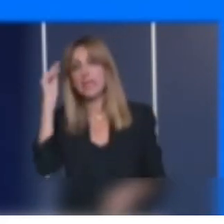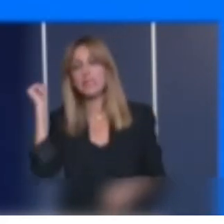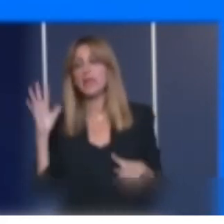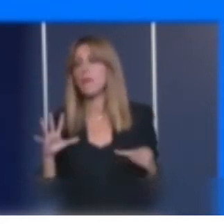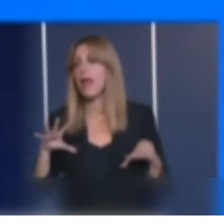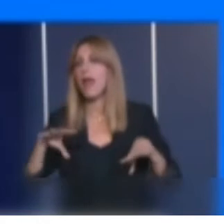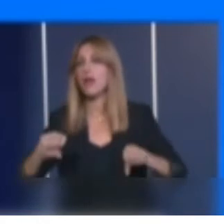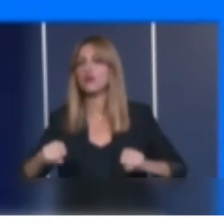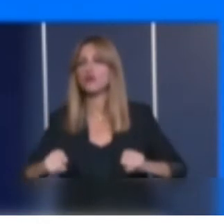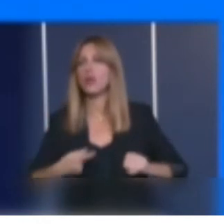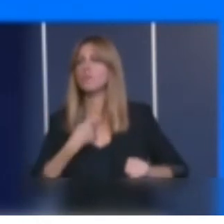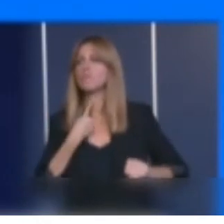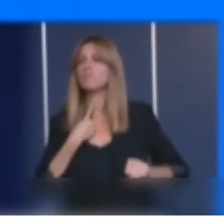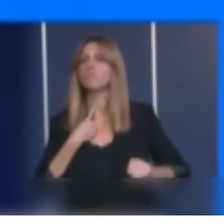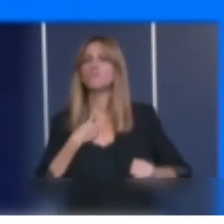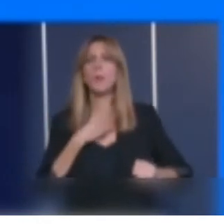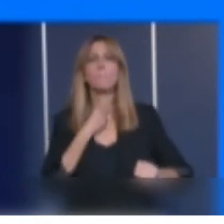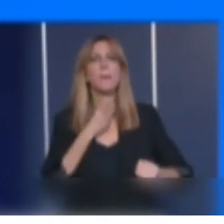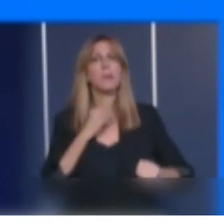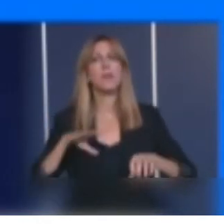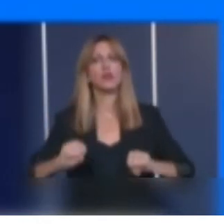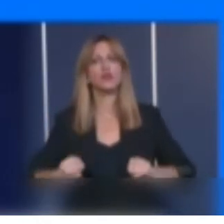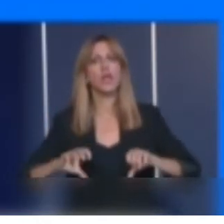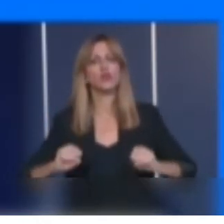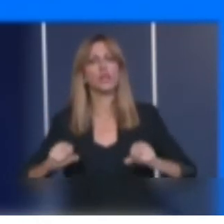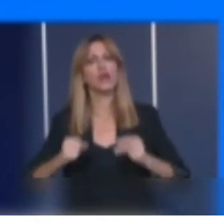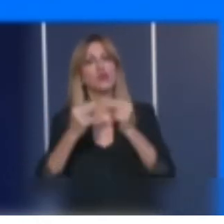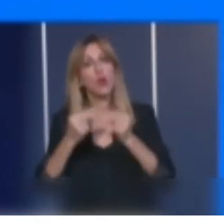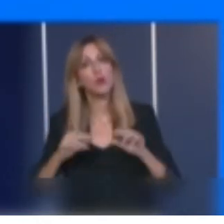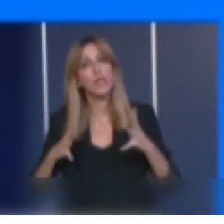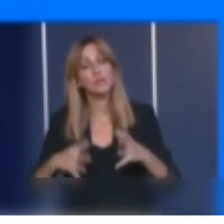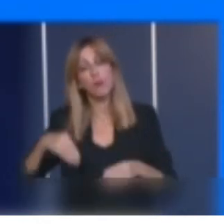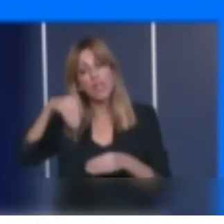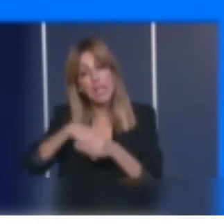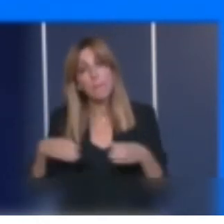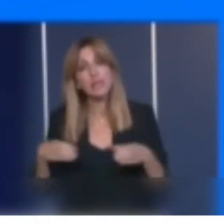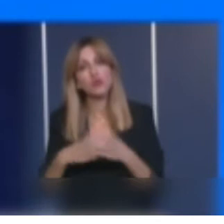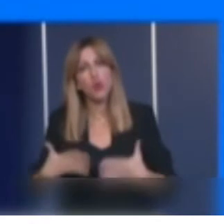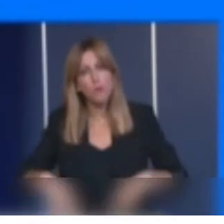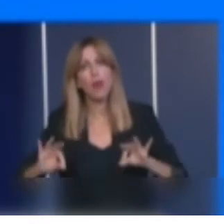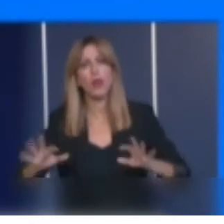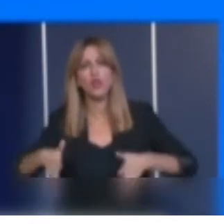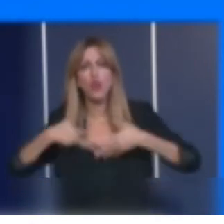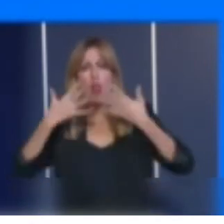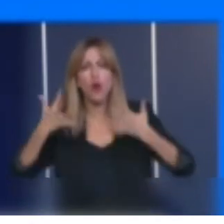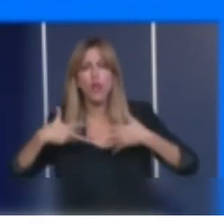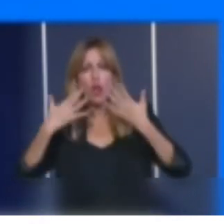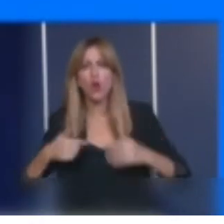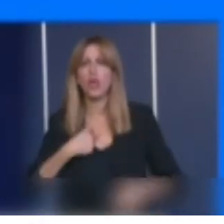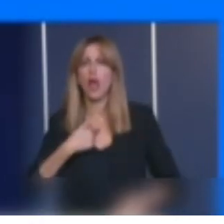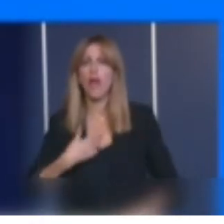κακός σύμβουλος και χρέος μου είναι να μην επιτρέψω τέτοιες συμπεριφορές να σκιάσουν τη διαδρομή μας.